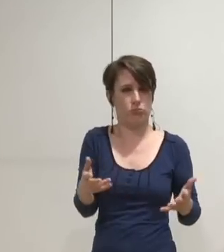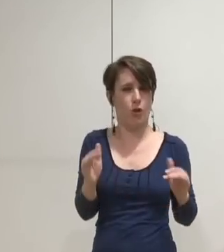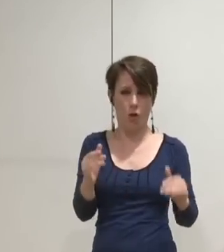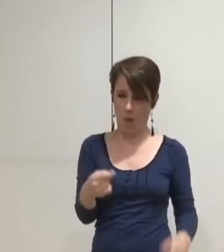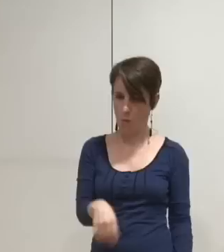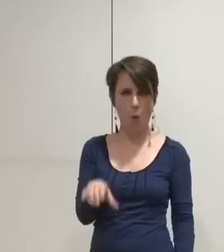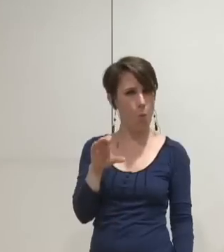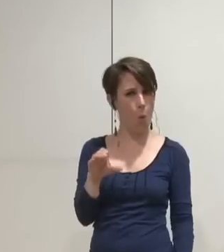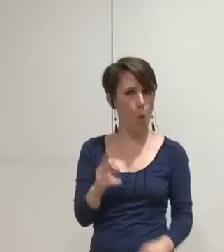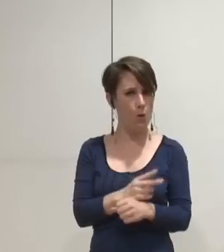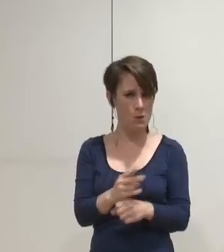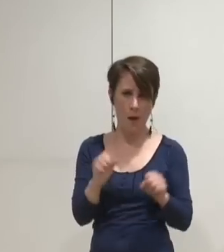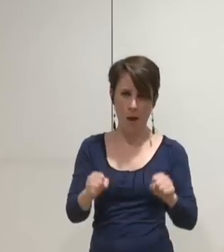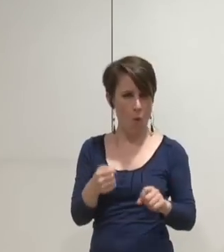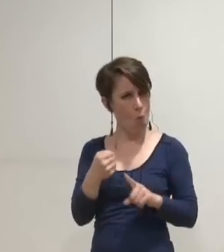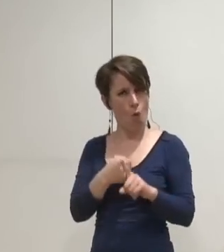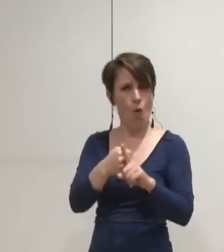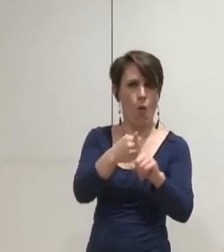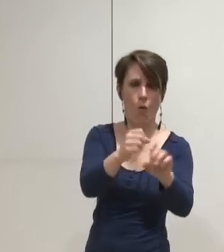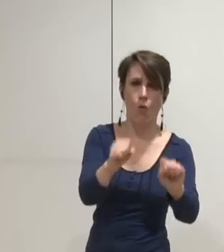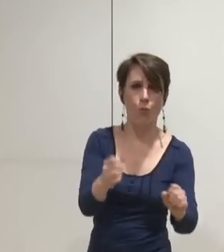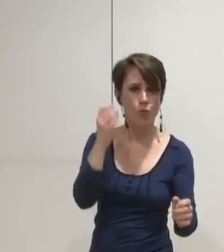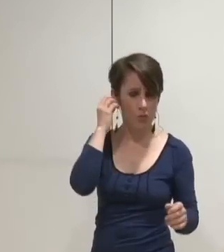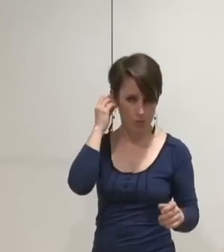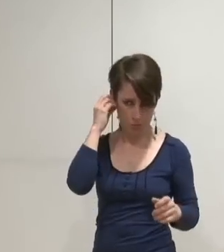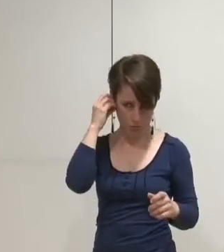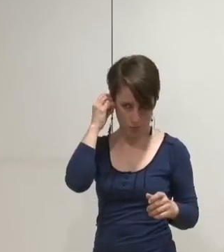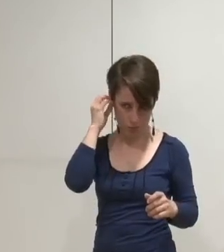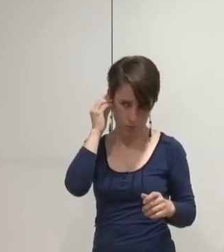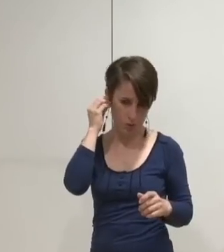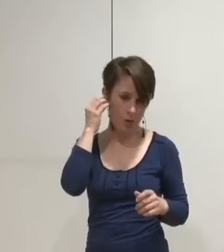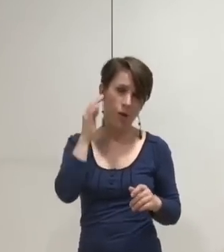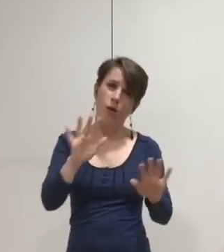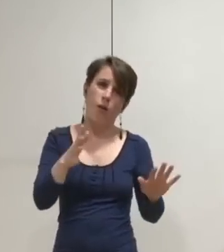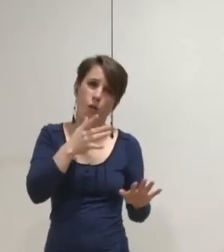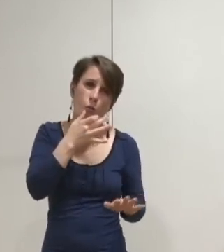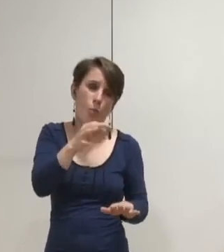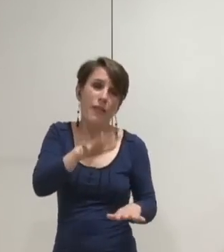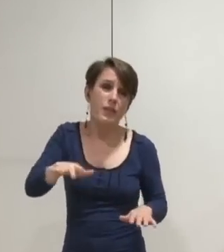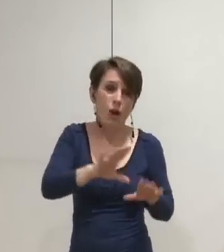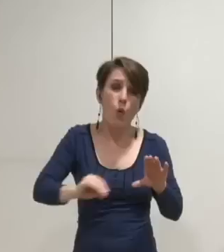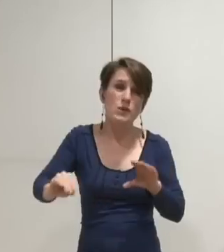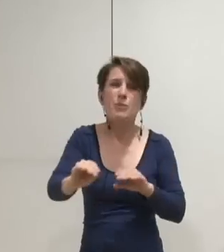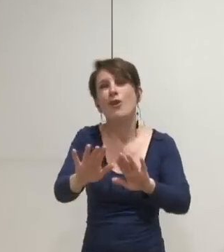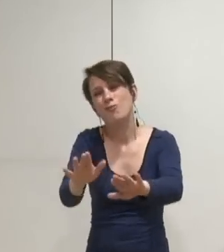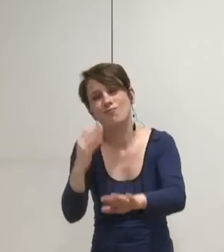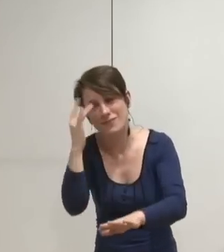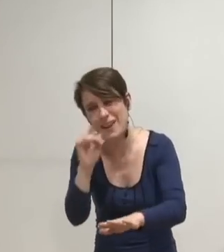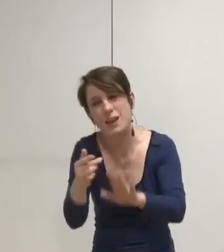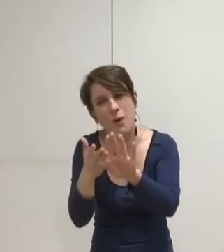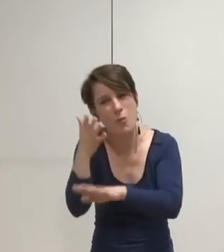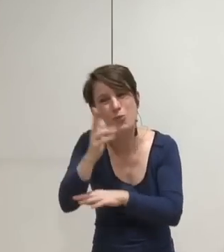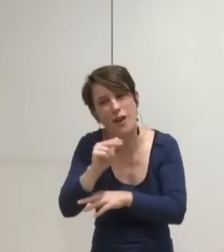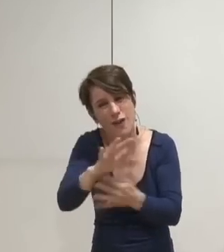lignes nous ne pouvons pas continuer à faire croire aux habitants que les choses iront mieux demain ou que sans les actions qui nous sont proposées ce